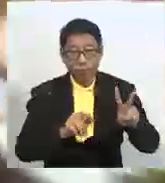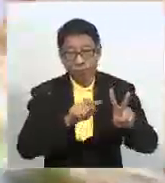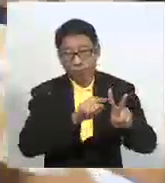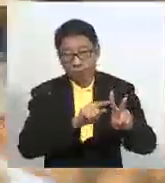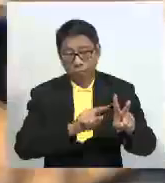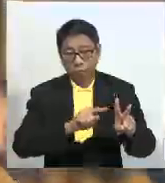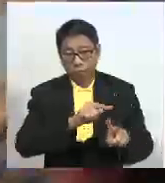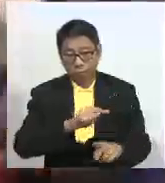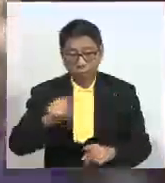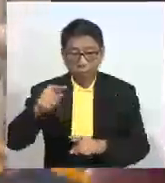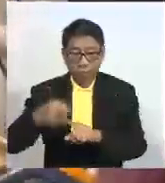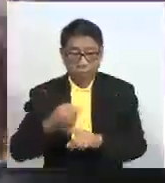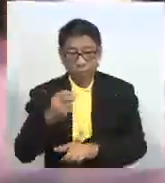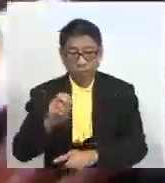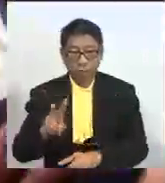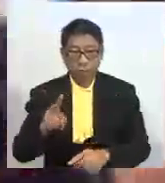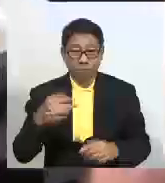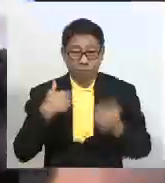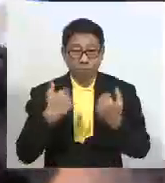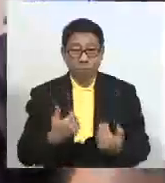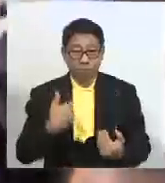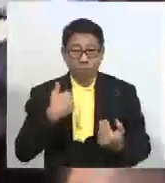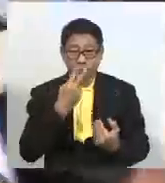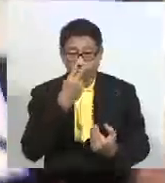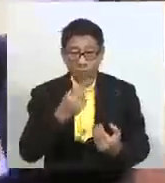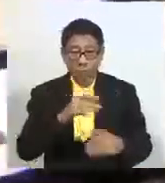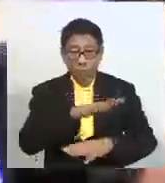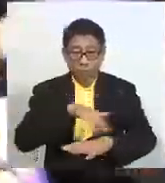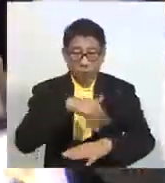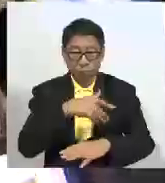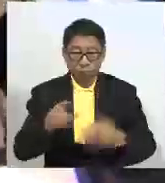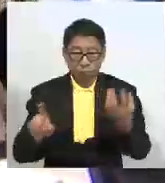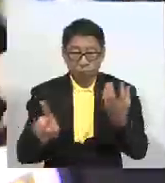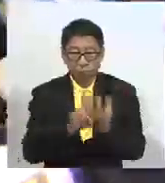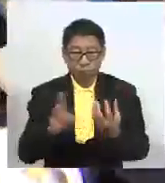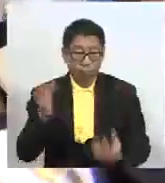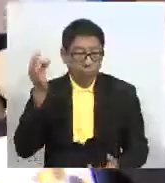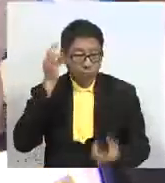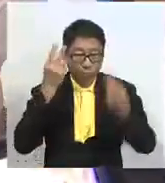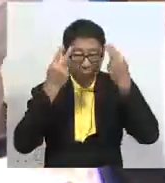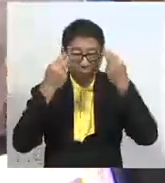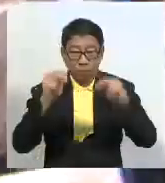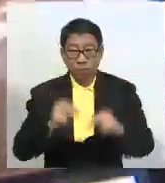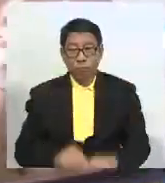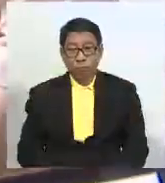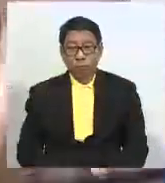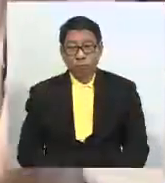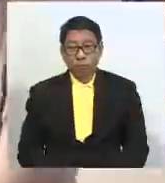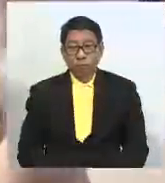คมนี้โดยจะพิจารณาในพื้นที่ที่มีศักยภาพค่ะฟังเสียงท่านนายกกันหน่อยค่ะ